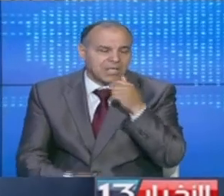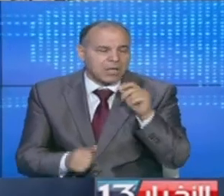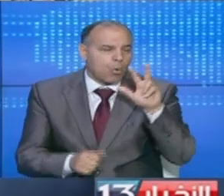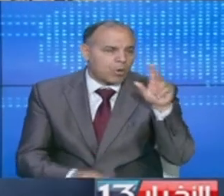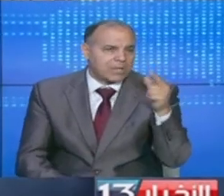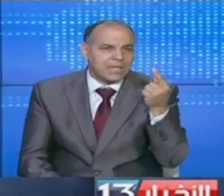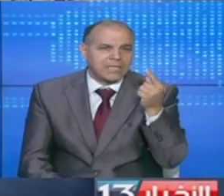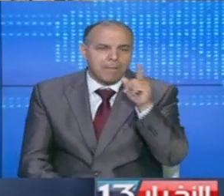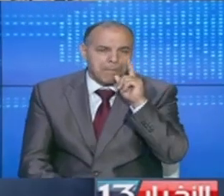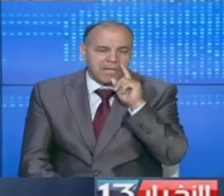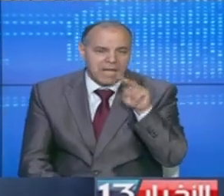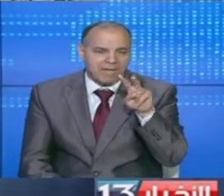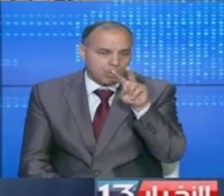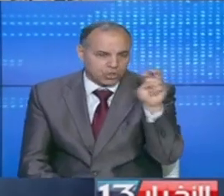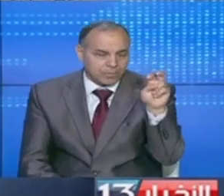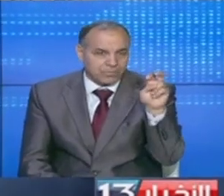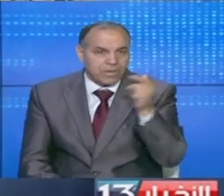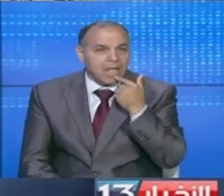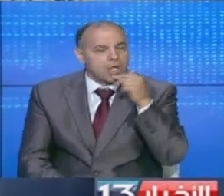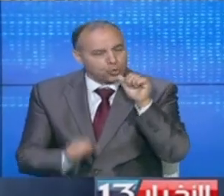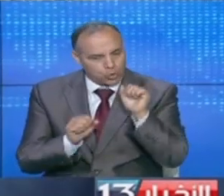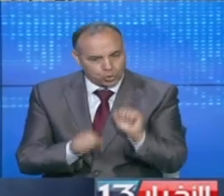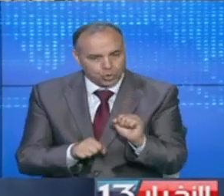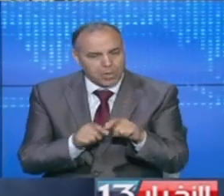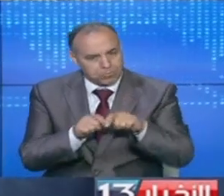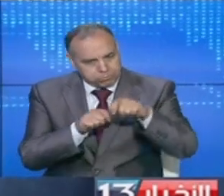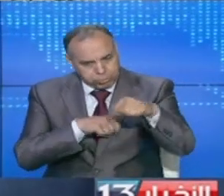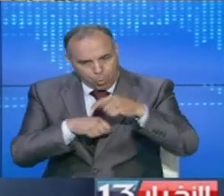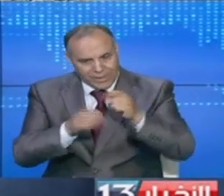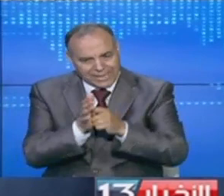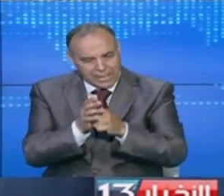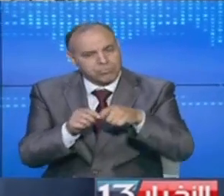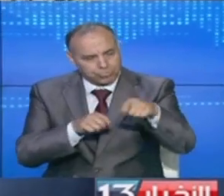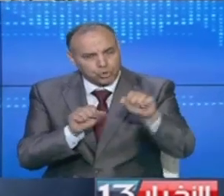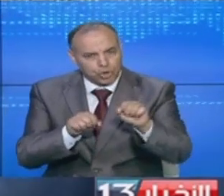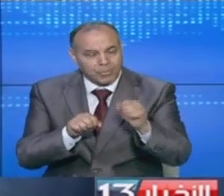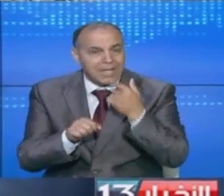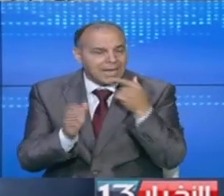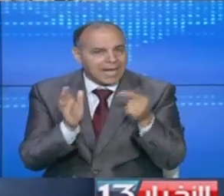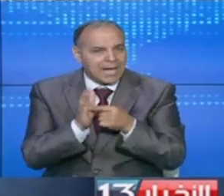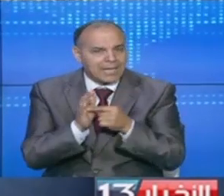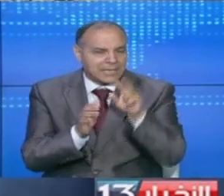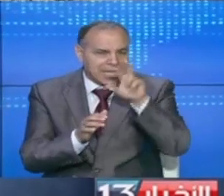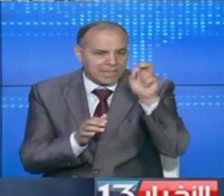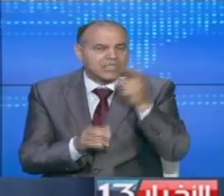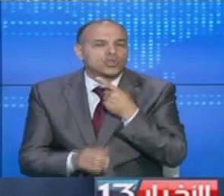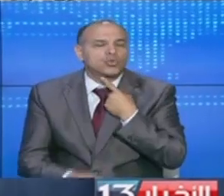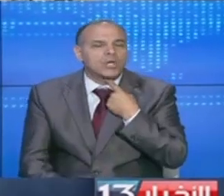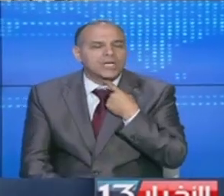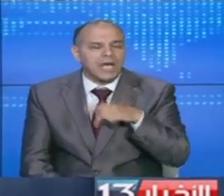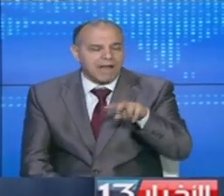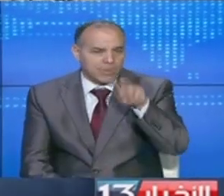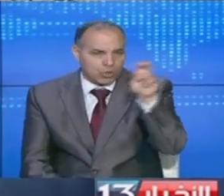والثلاثين من ماي الفين وعشرين يمكن التمديد في صلاحياتها الى غايه الثلاثين من جهه الفين